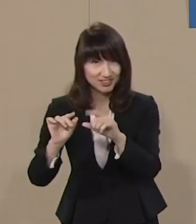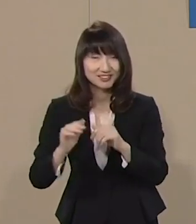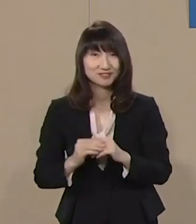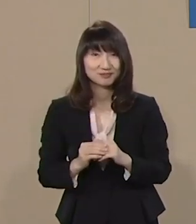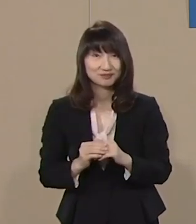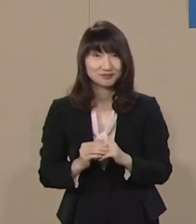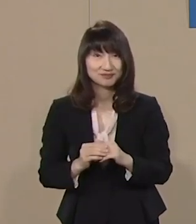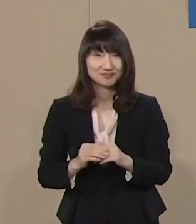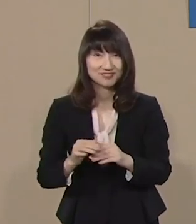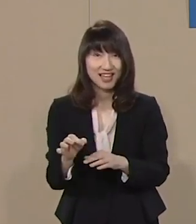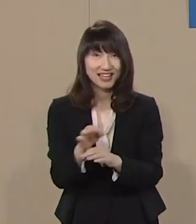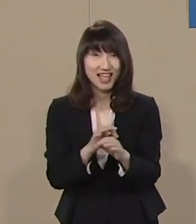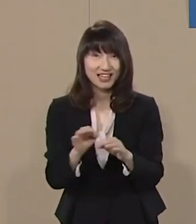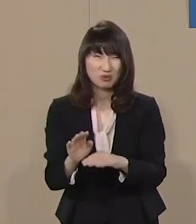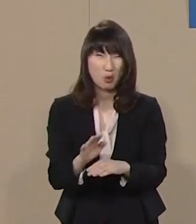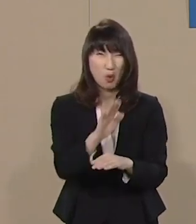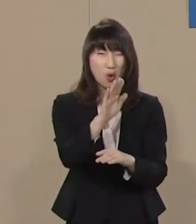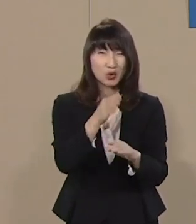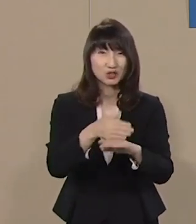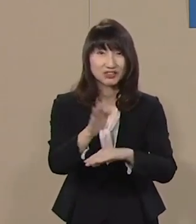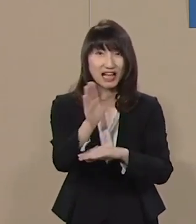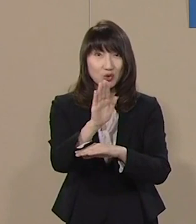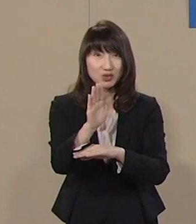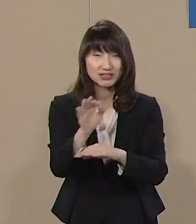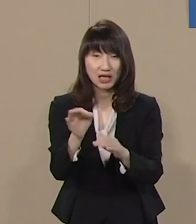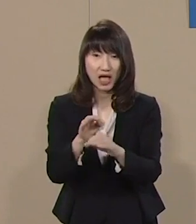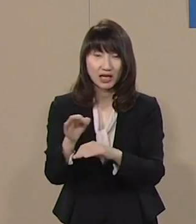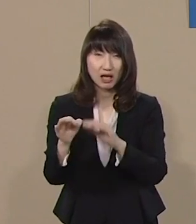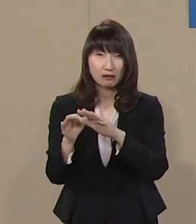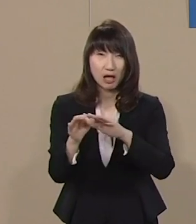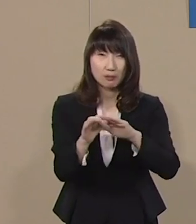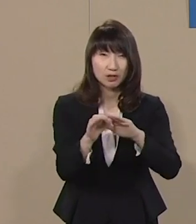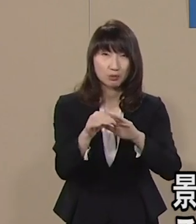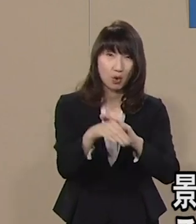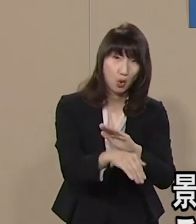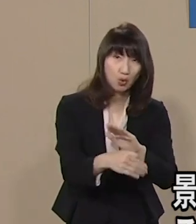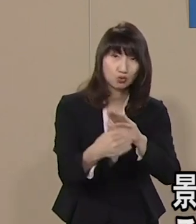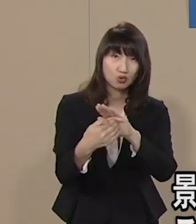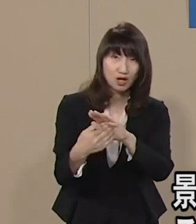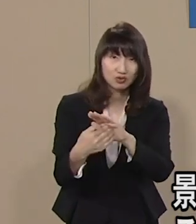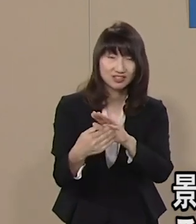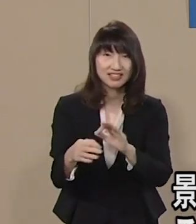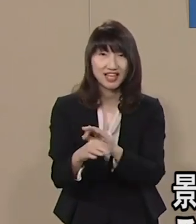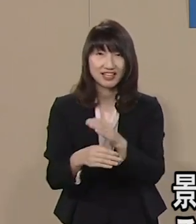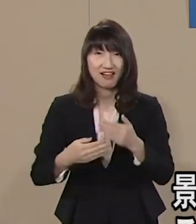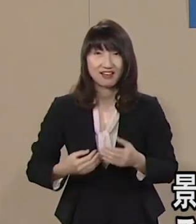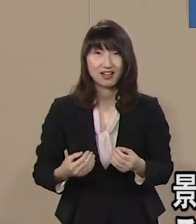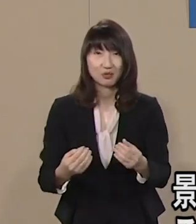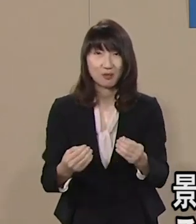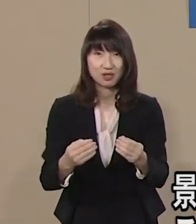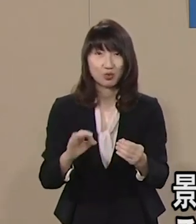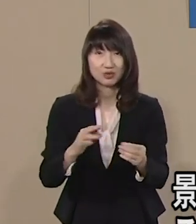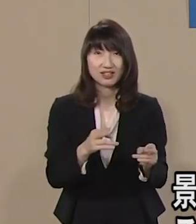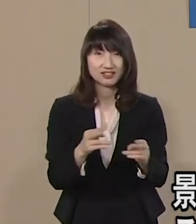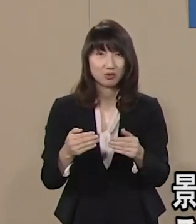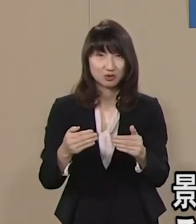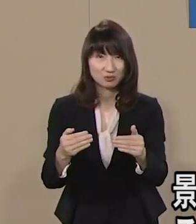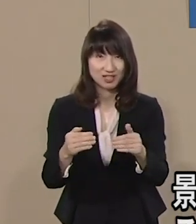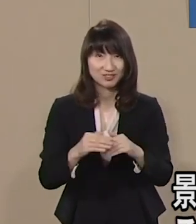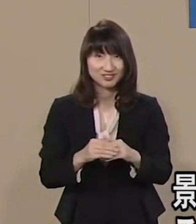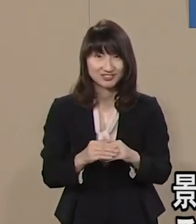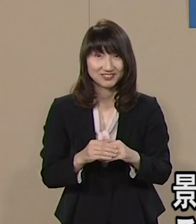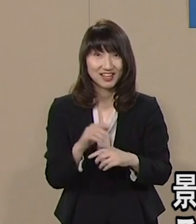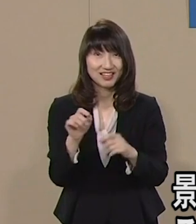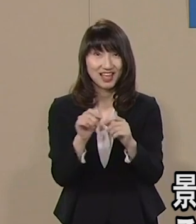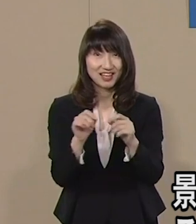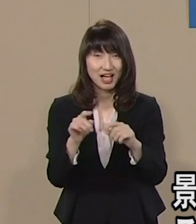なるケーキを加熱させすぎず景気が低迷しても腰折れを防ぐケーキ安定装置としての税制を進めますこれ